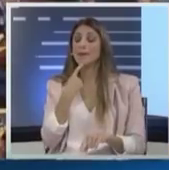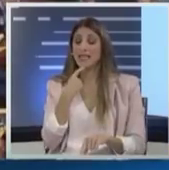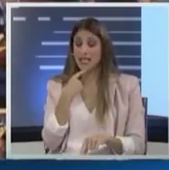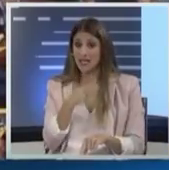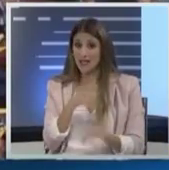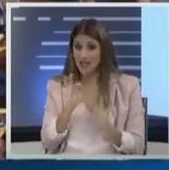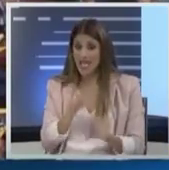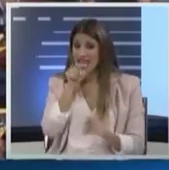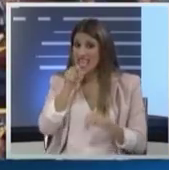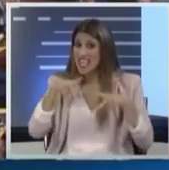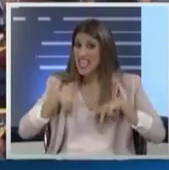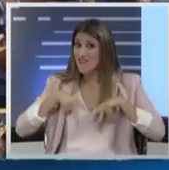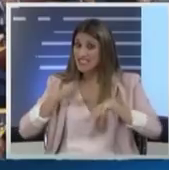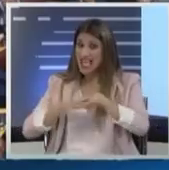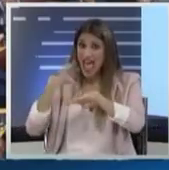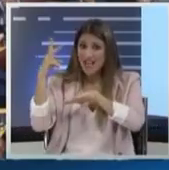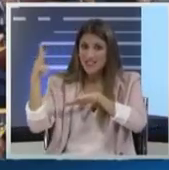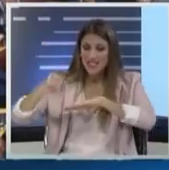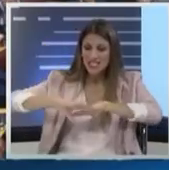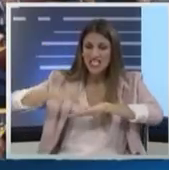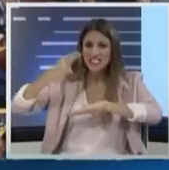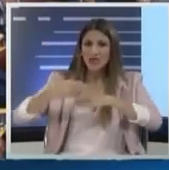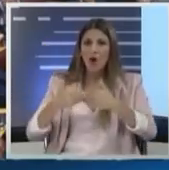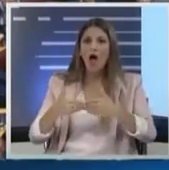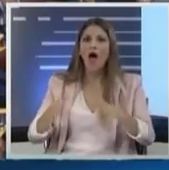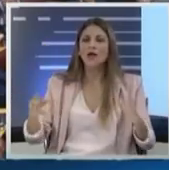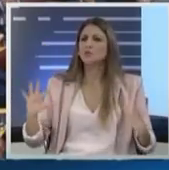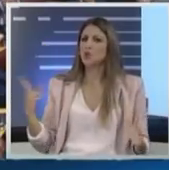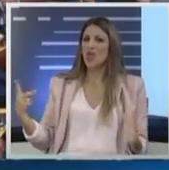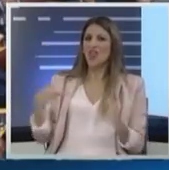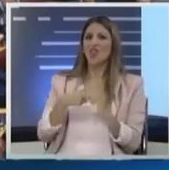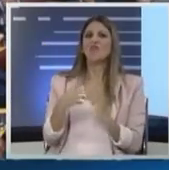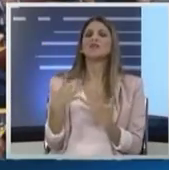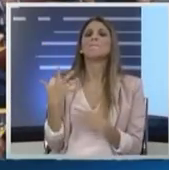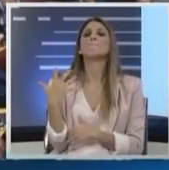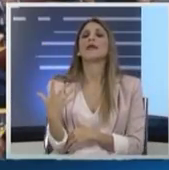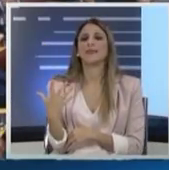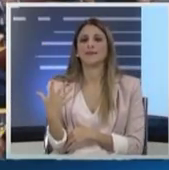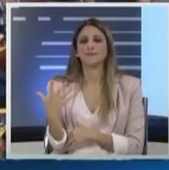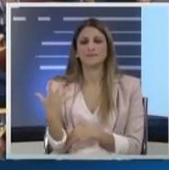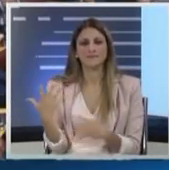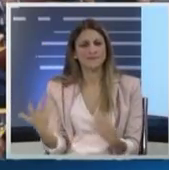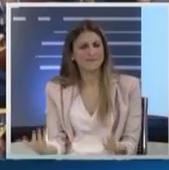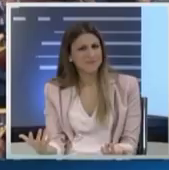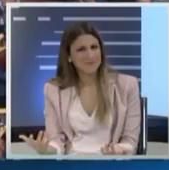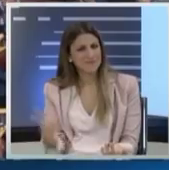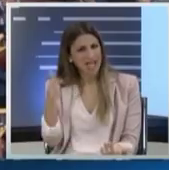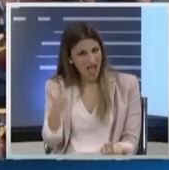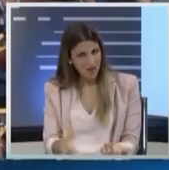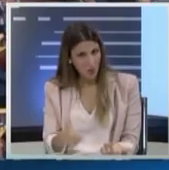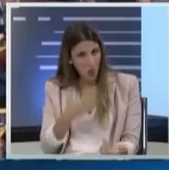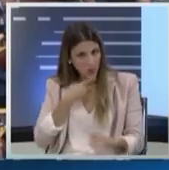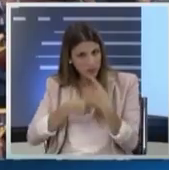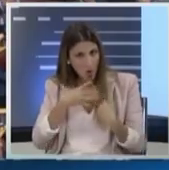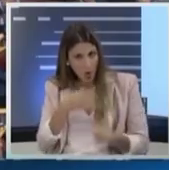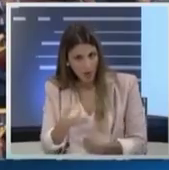επιλέξη η τοποθέτησή σας, άνοιξε τα σύνορα το 2005. Αυτή ακριβώς, κύριε Μητσοτάκη, είναι